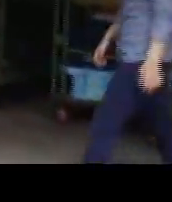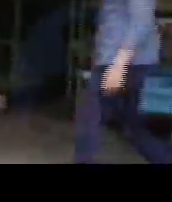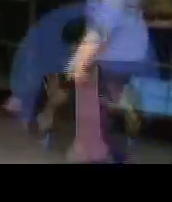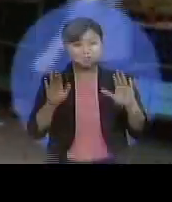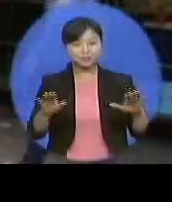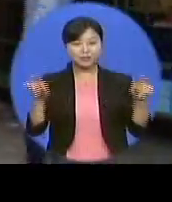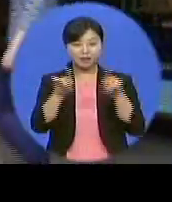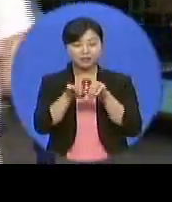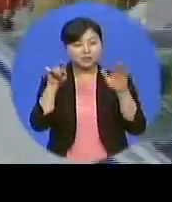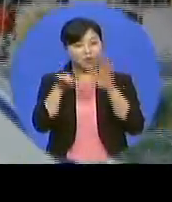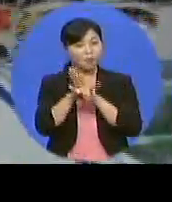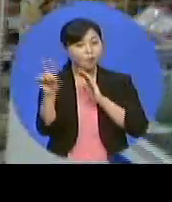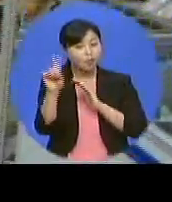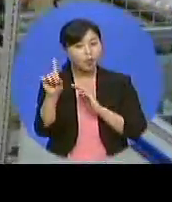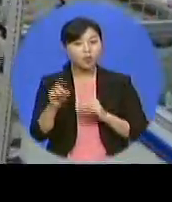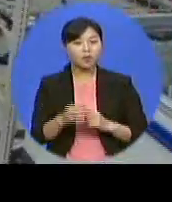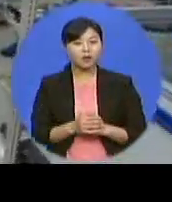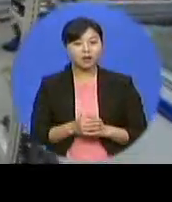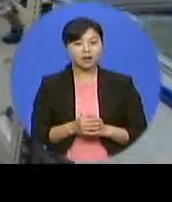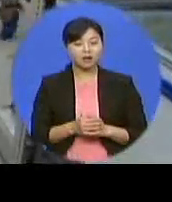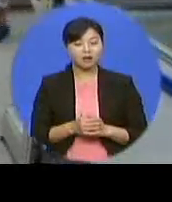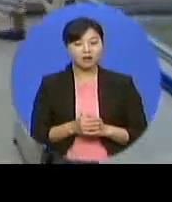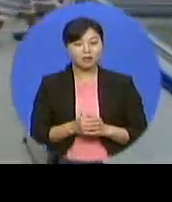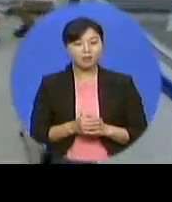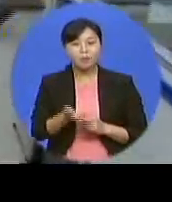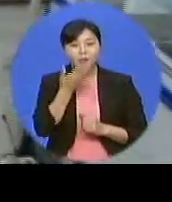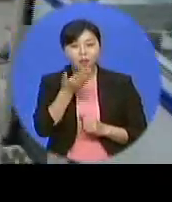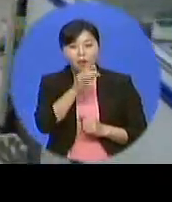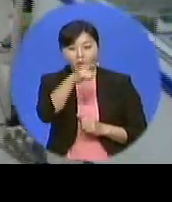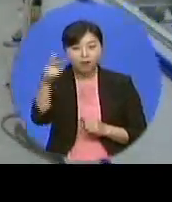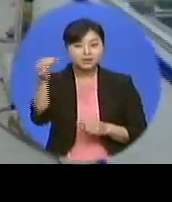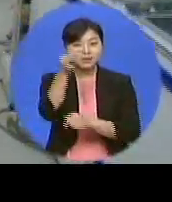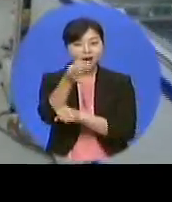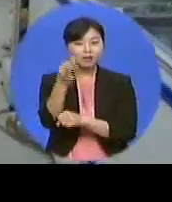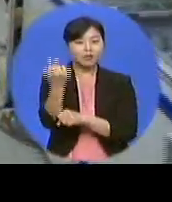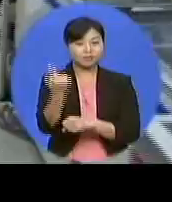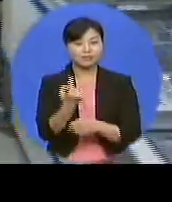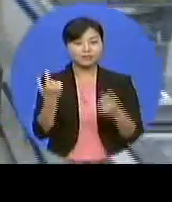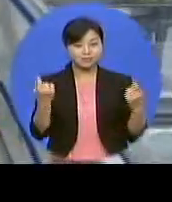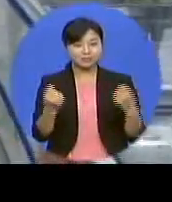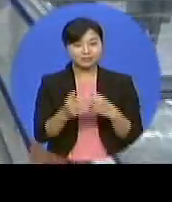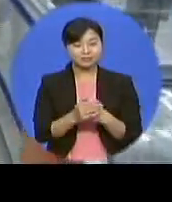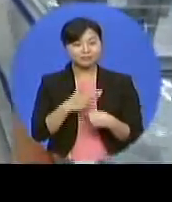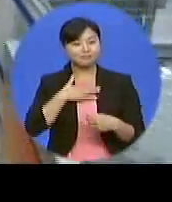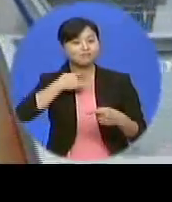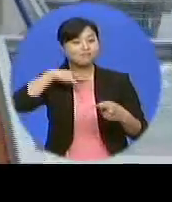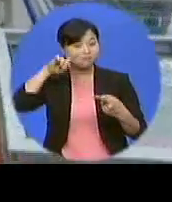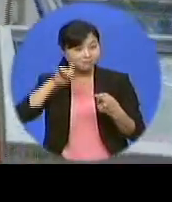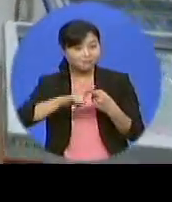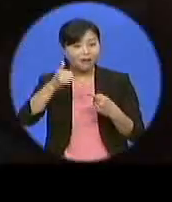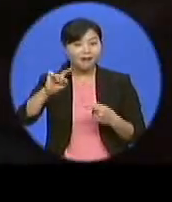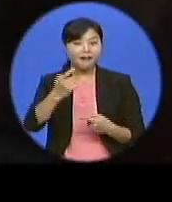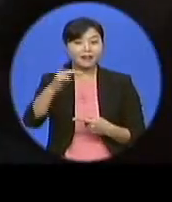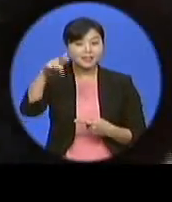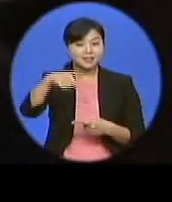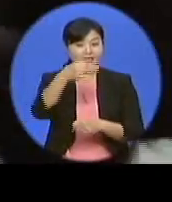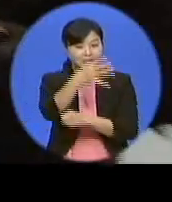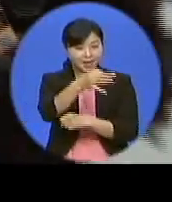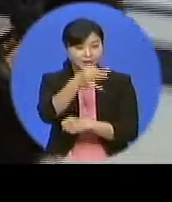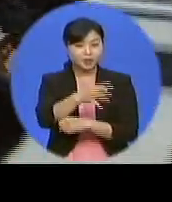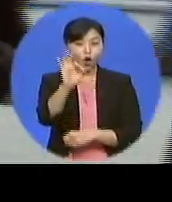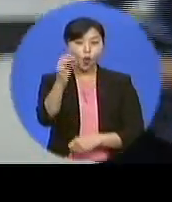이번에는 또 어디로 가나 했더니 간식을 사러 왔습니다. 자신의 마음에 쏙 드는 간식을 산